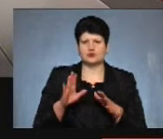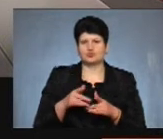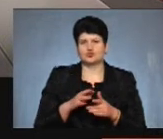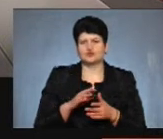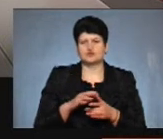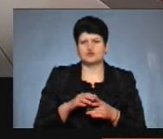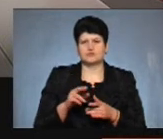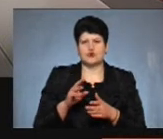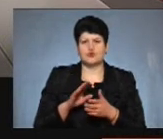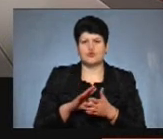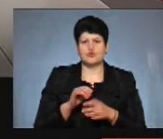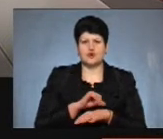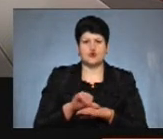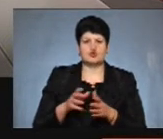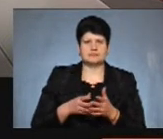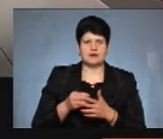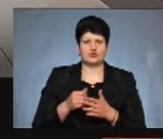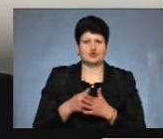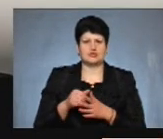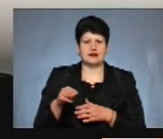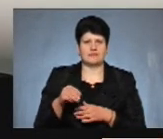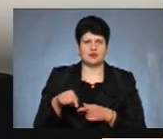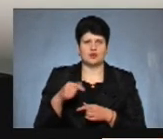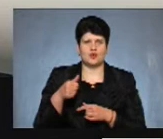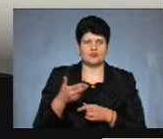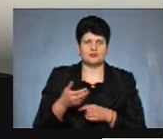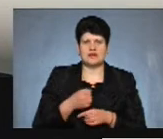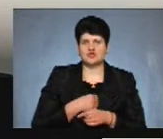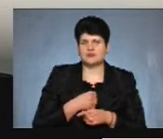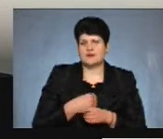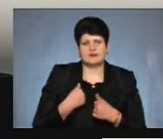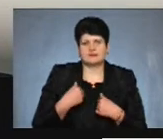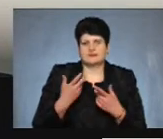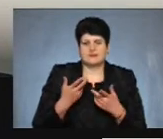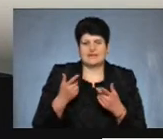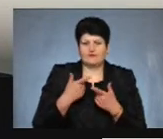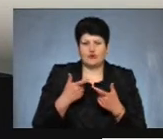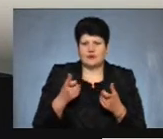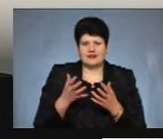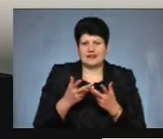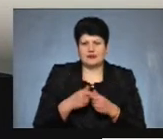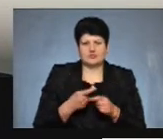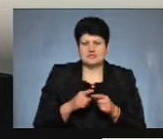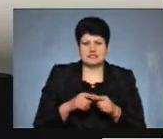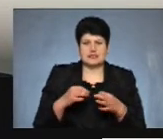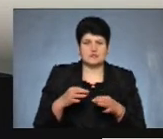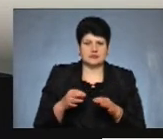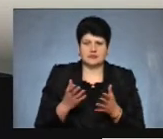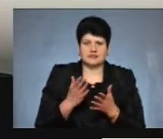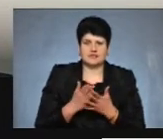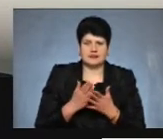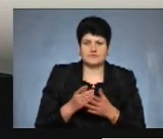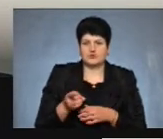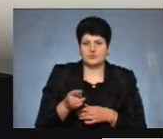до травня цього року? Ну, на жаль, такої інформації щодо кількості цих транспортних засобів, які знаходяться іменно